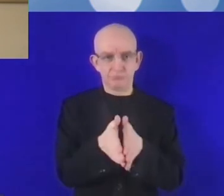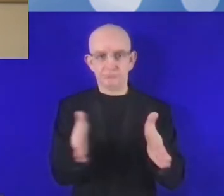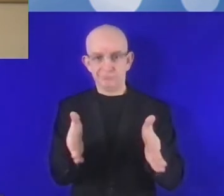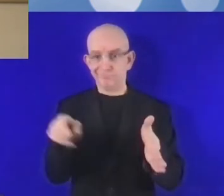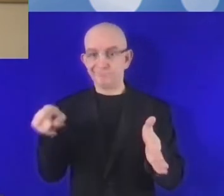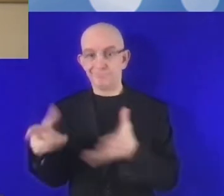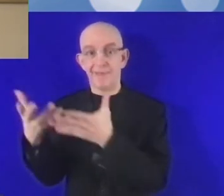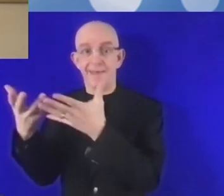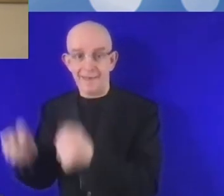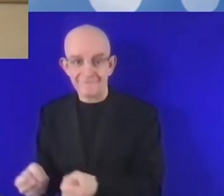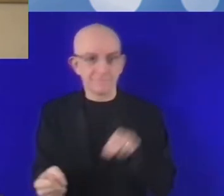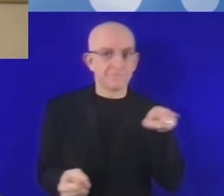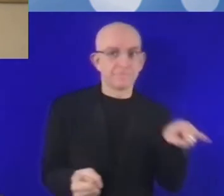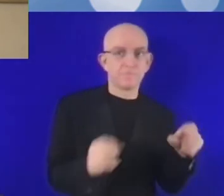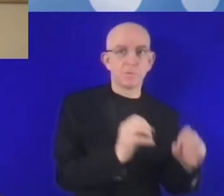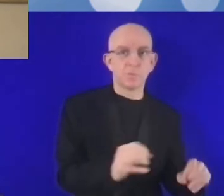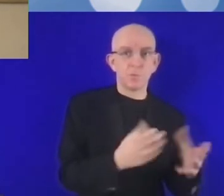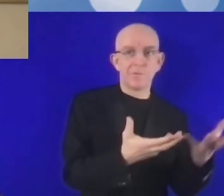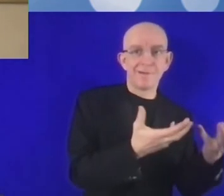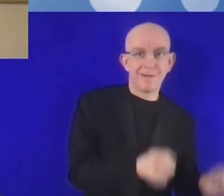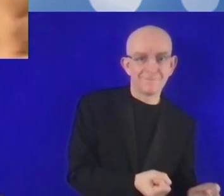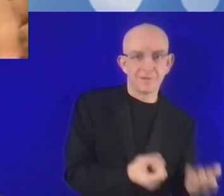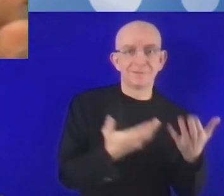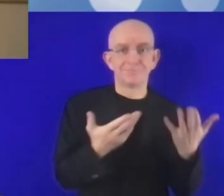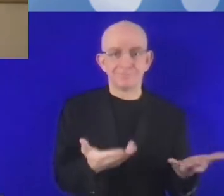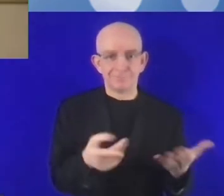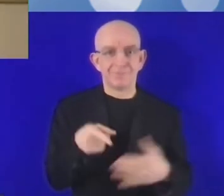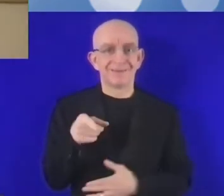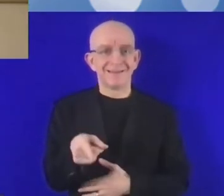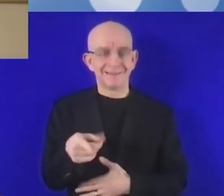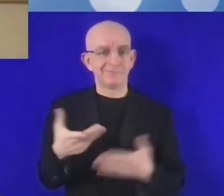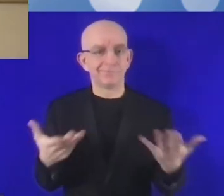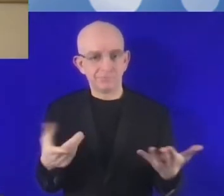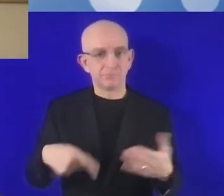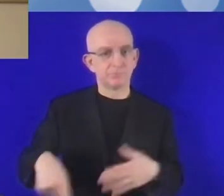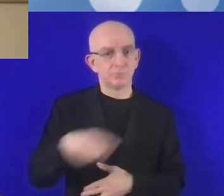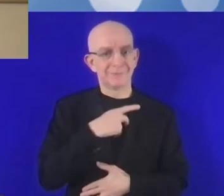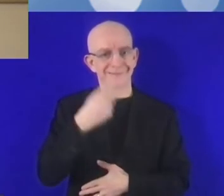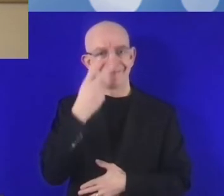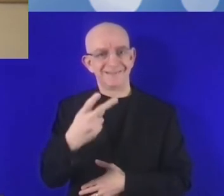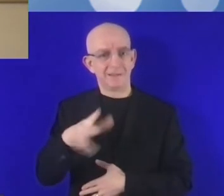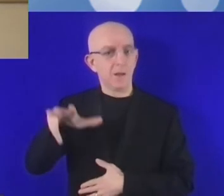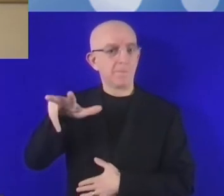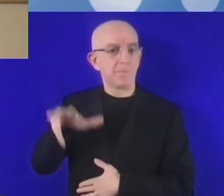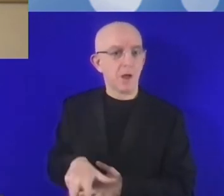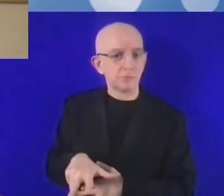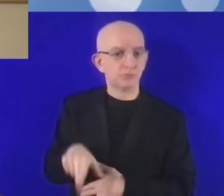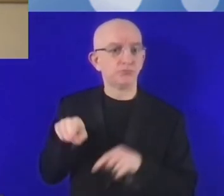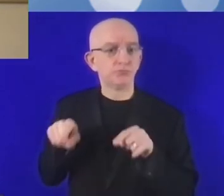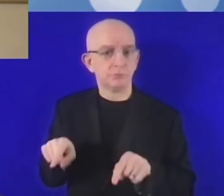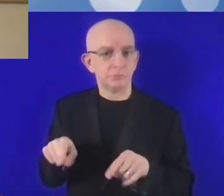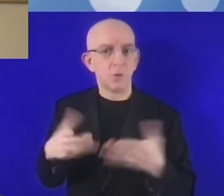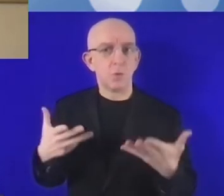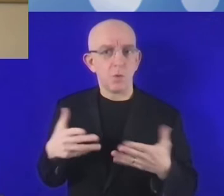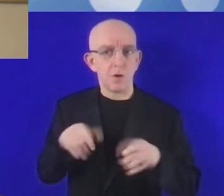des différences importantes entre les personnes qui avaient accès à Internet et celles qui ne l'avaient pas. En vérité, ces personnes